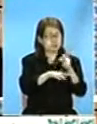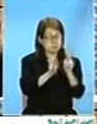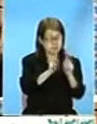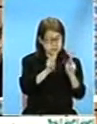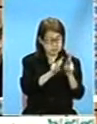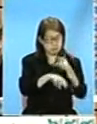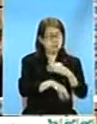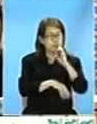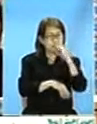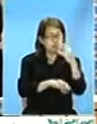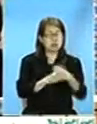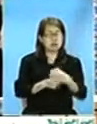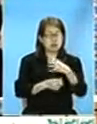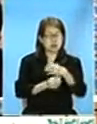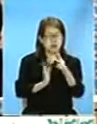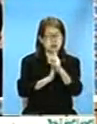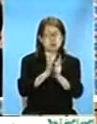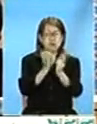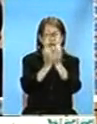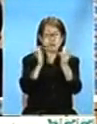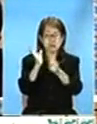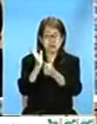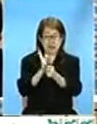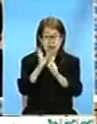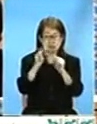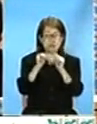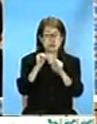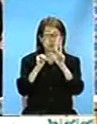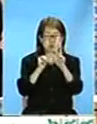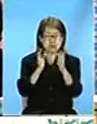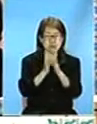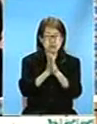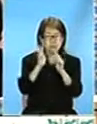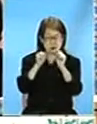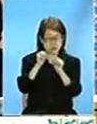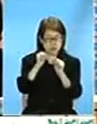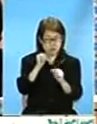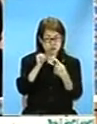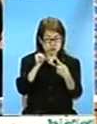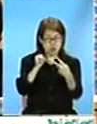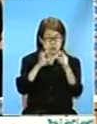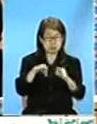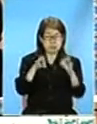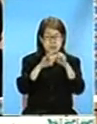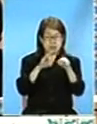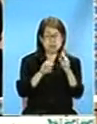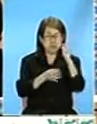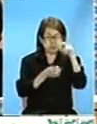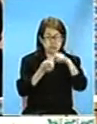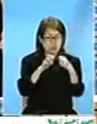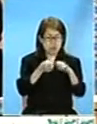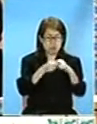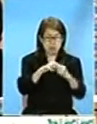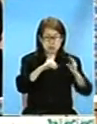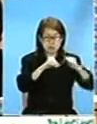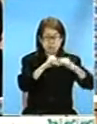วว่าการแก้ไขรัฐธรรมนูญครั้งนี้โดยเฉพาะในมาตรานี้และอีก2มาตราสำคัญจะสร้างปัญหาเพิ่มเติมให้กับประเ